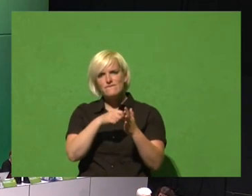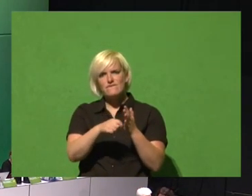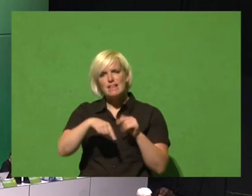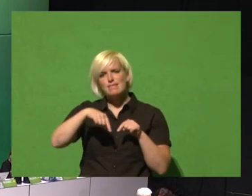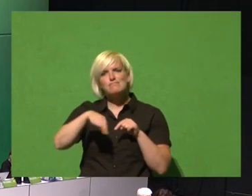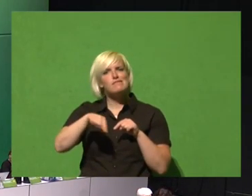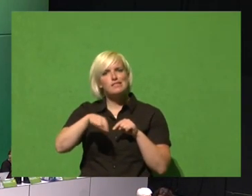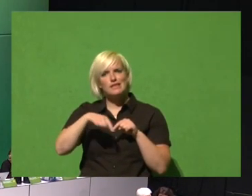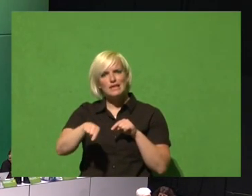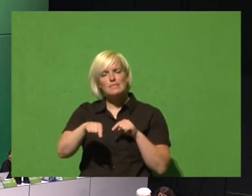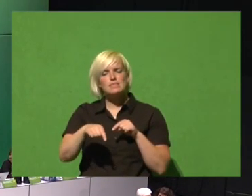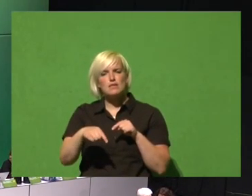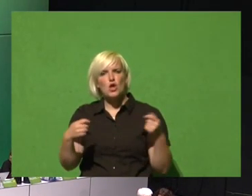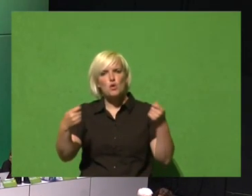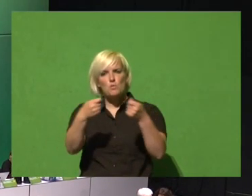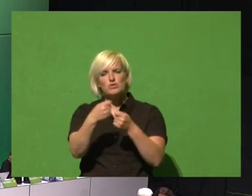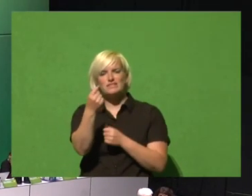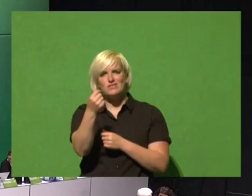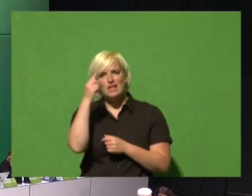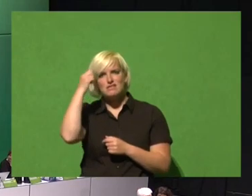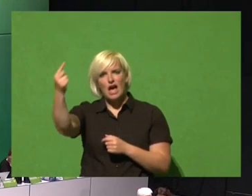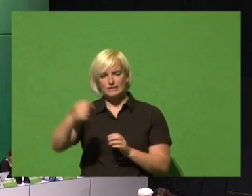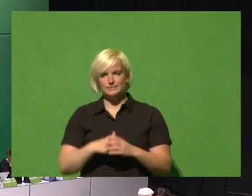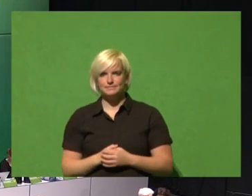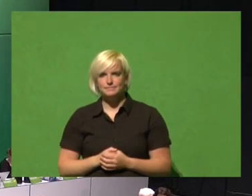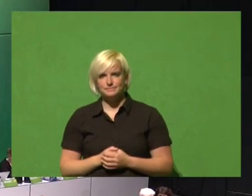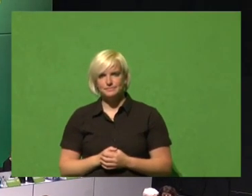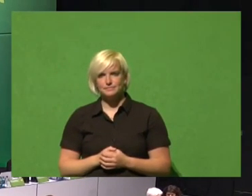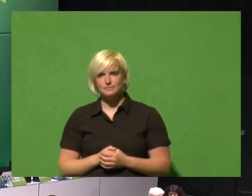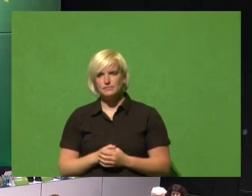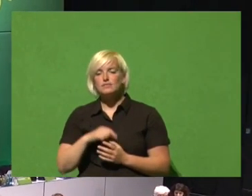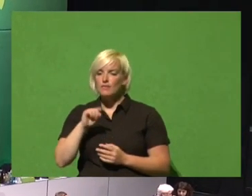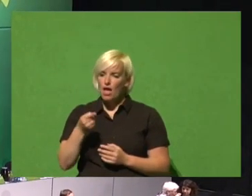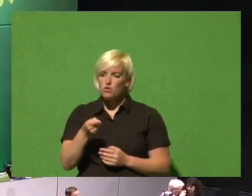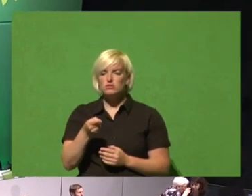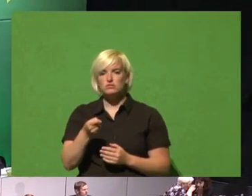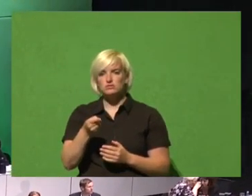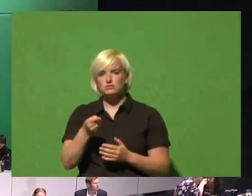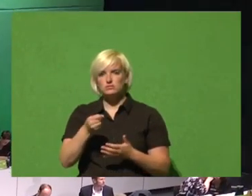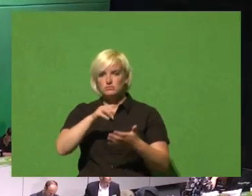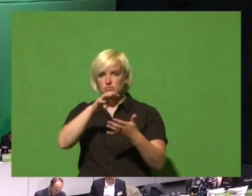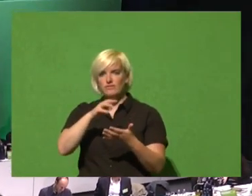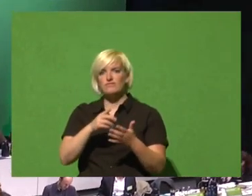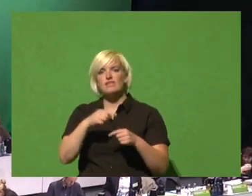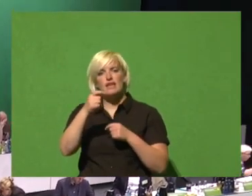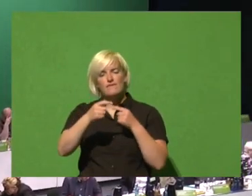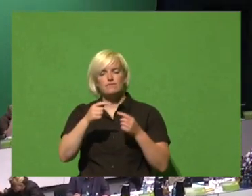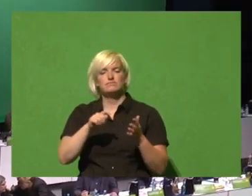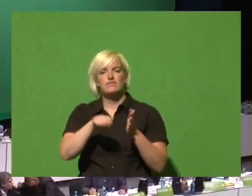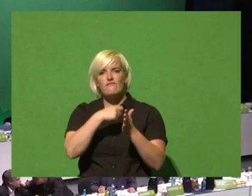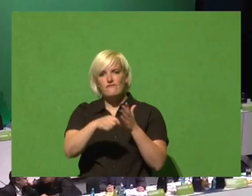Delegierten für den Bundesfinanzrat. Euch liegt auch dazu ein Wahlverfahren vor in